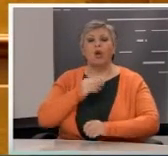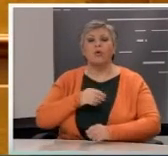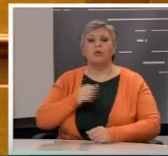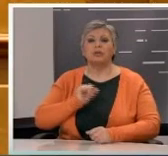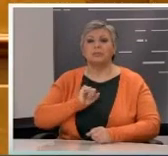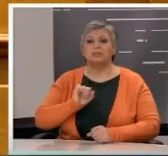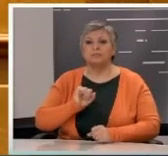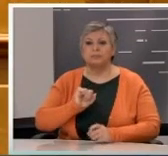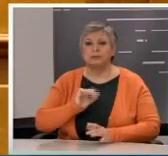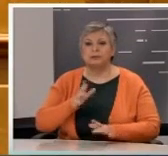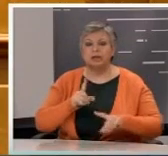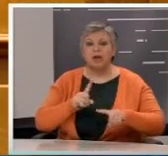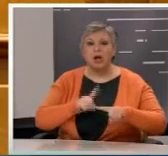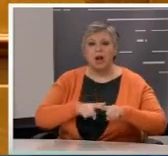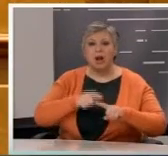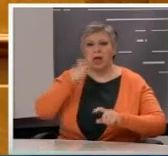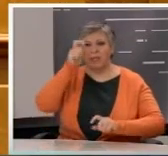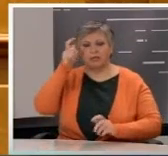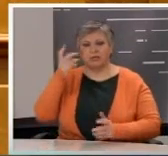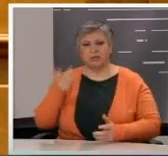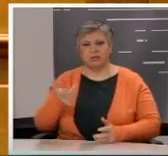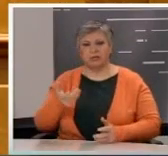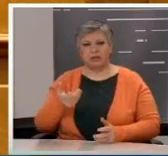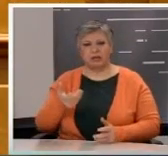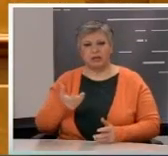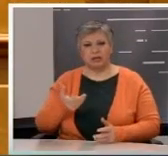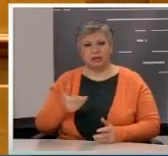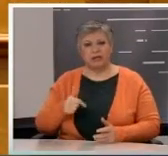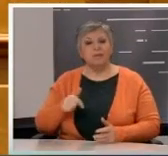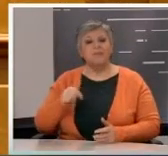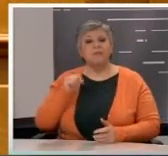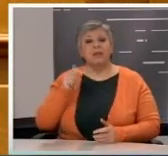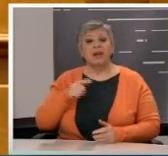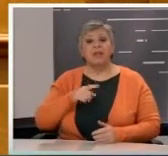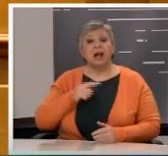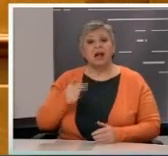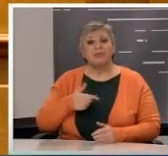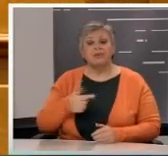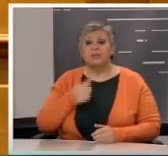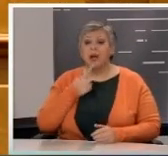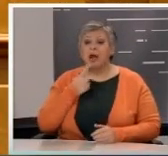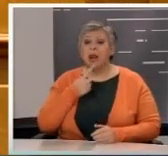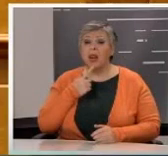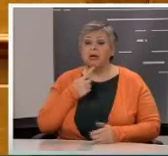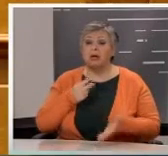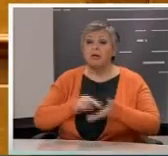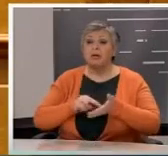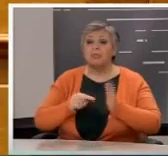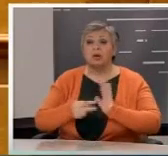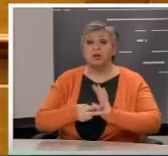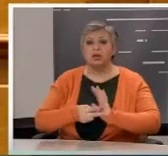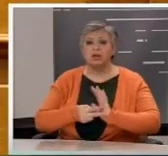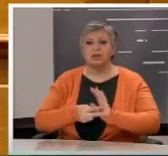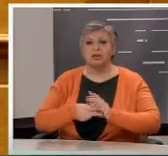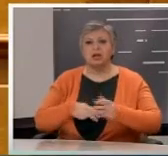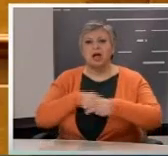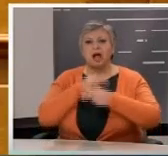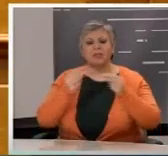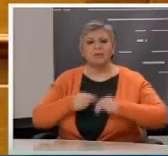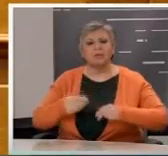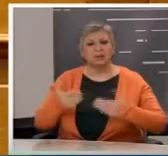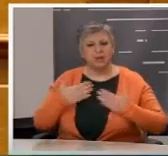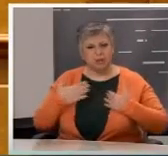Επικαλούνται τον εξωτερικό κίνδυνο για να απαιτήσουν από την κυβέρνηση να συγκαλύψει παράνομες